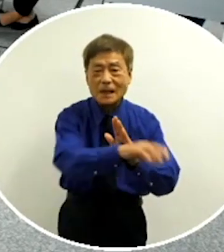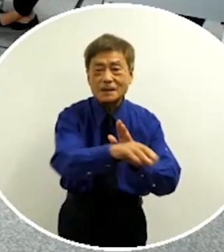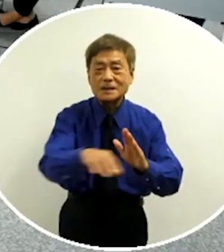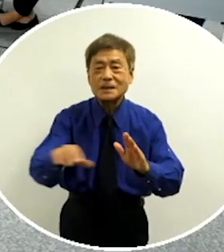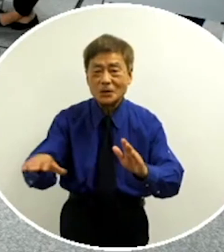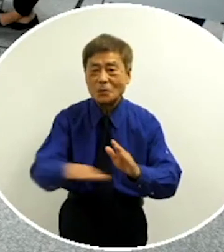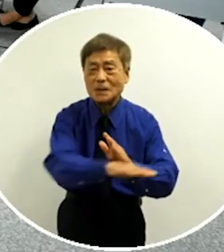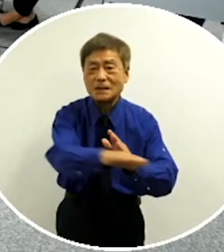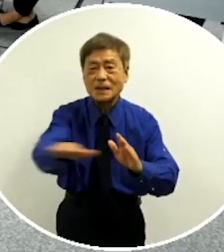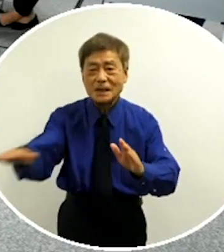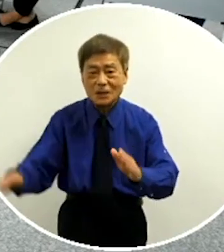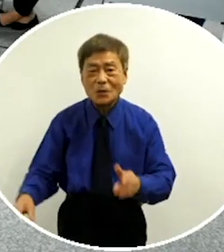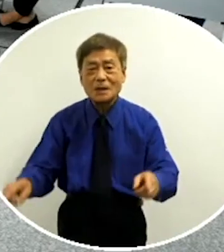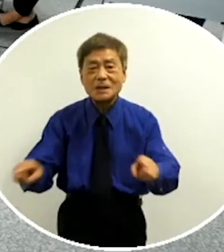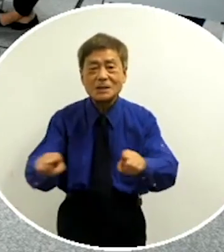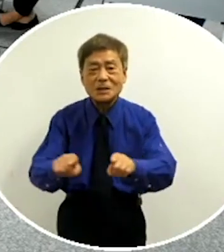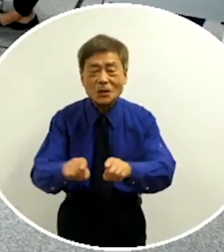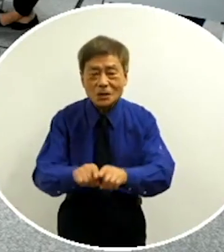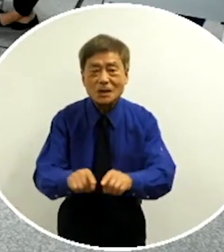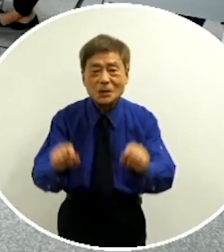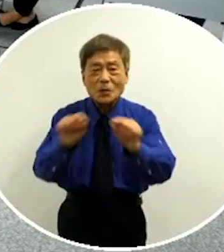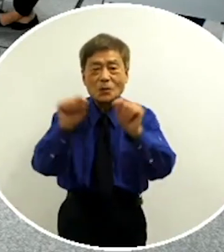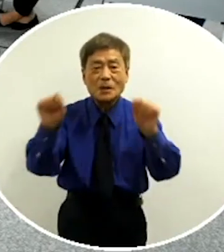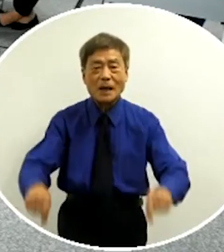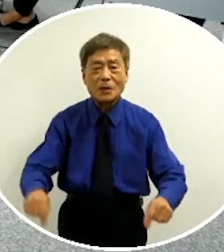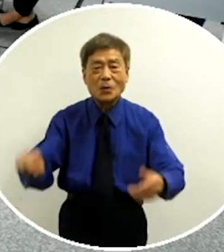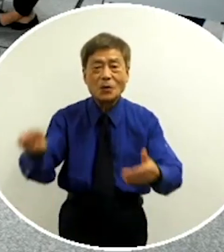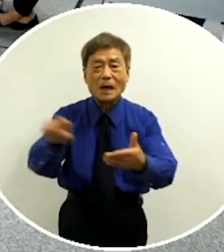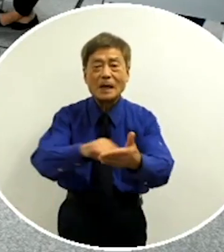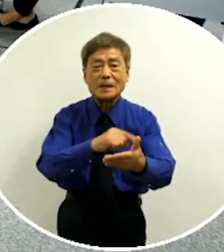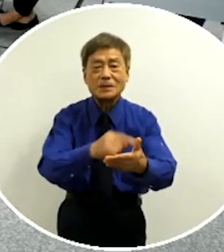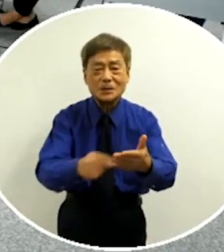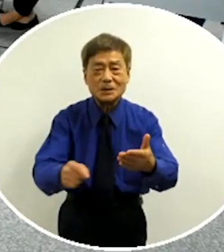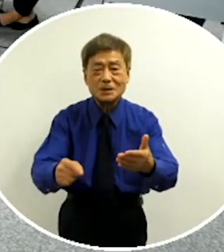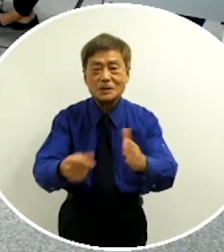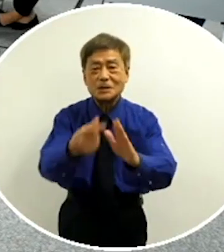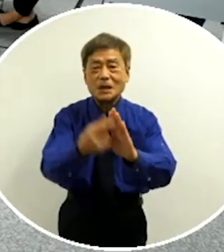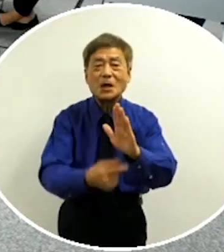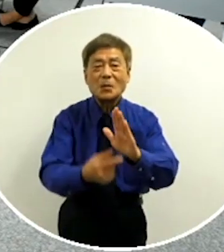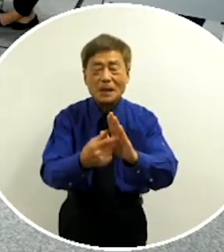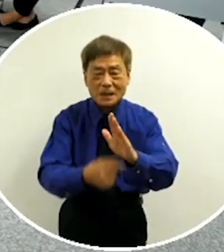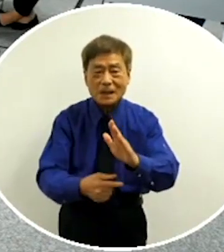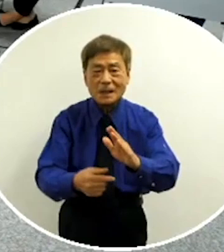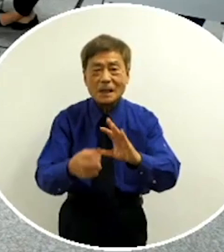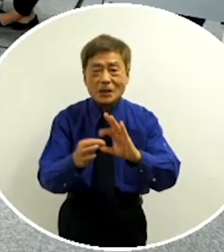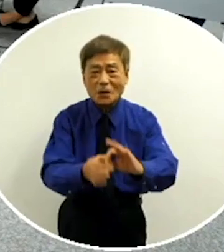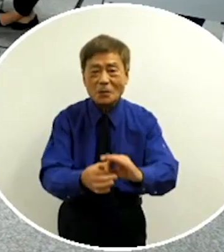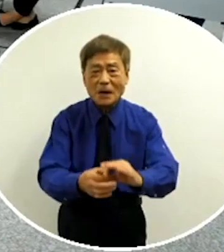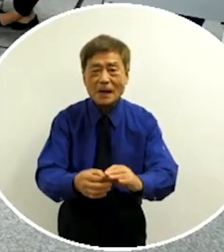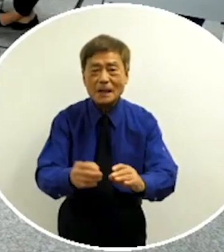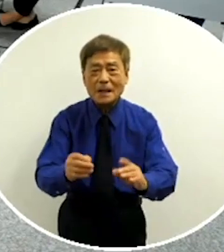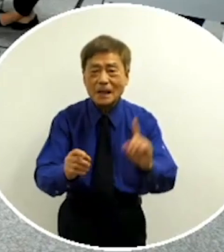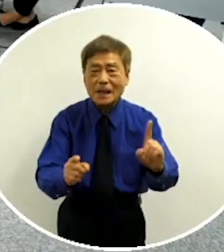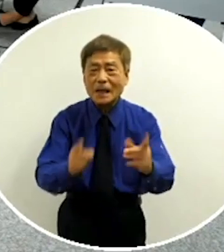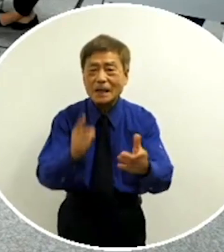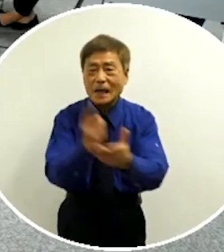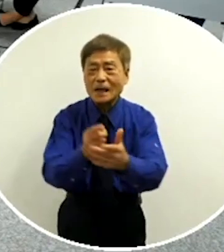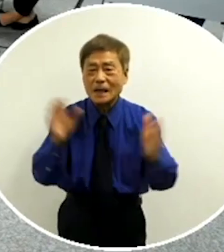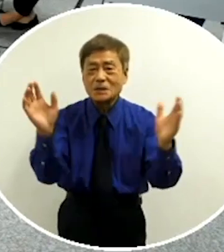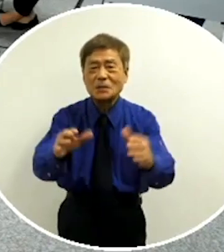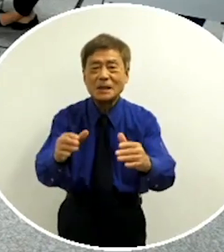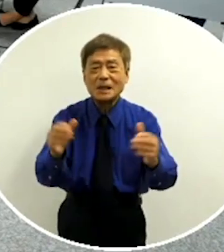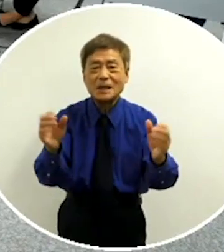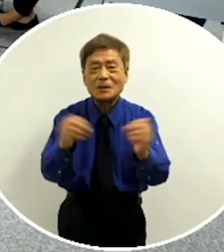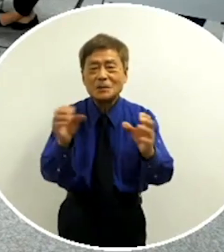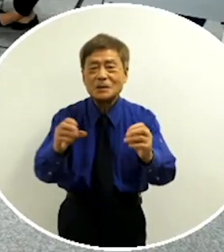なってやっていくそういう具体的なテーマがあるとですね1回で終わらずに継続して自治体議員の皆さんとつながることができるん